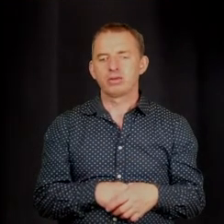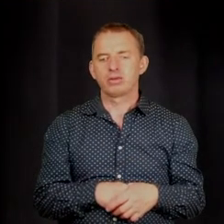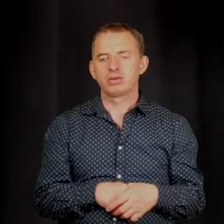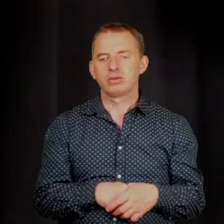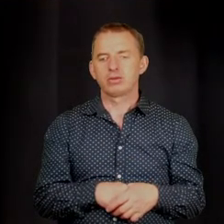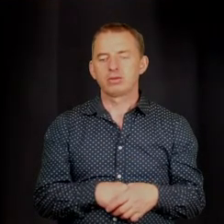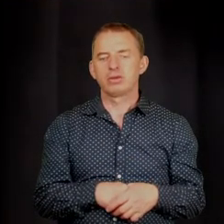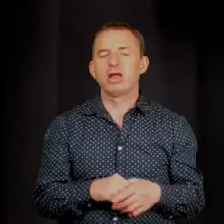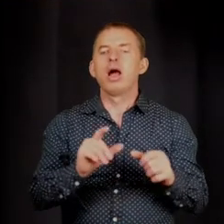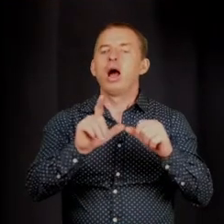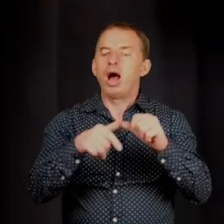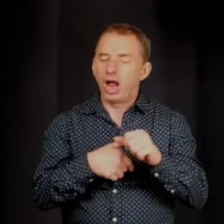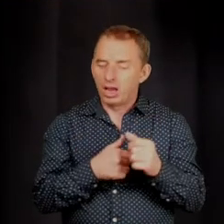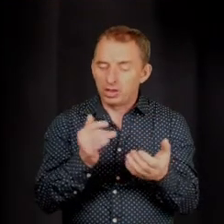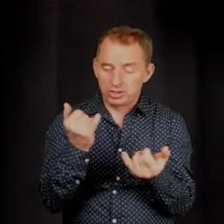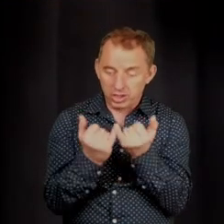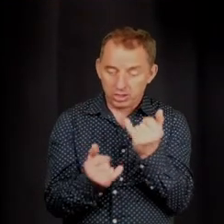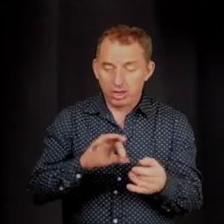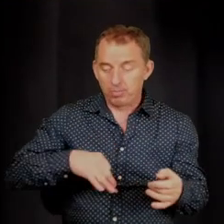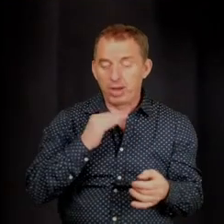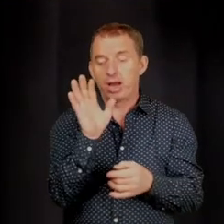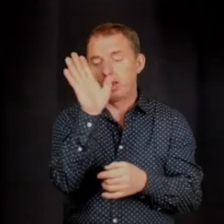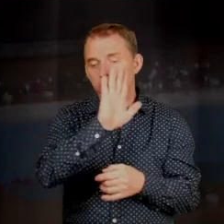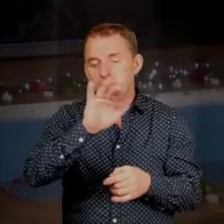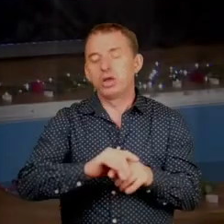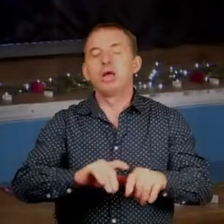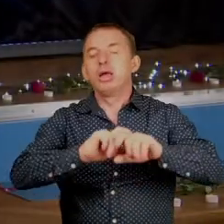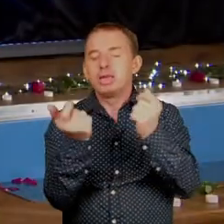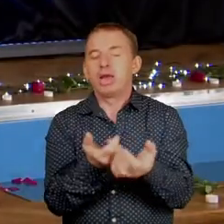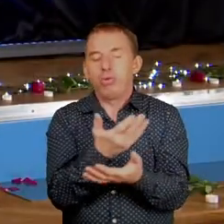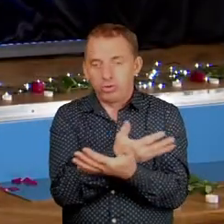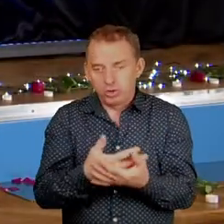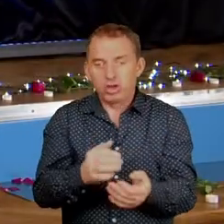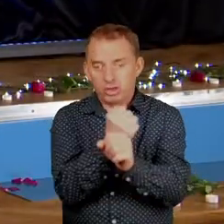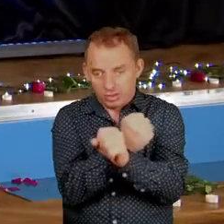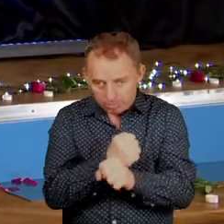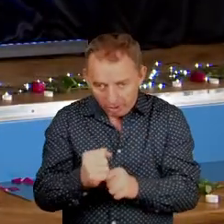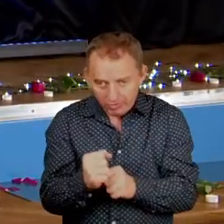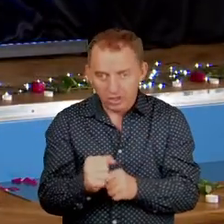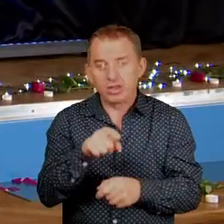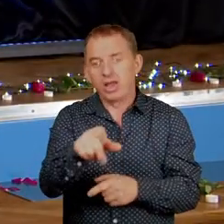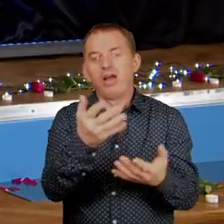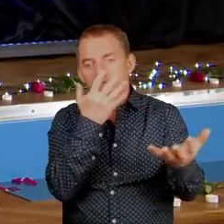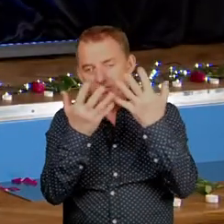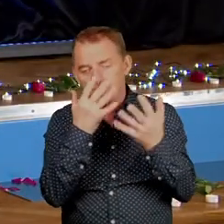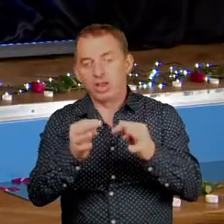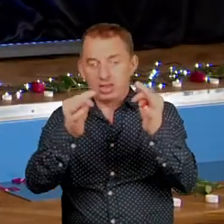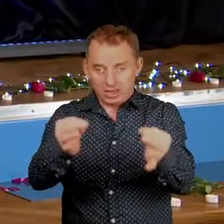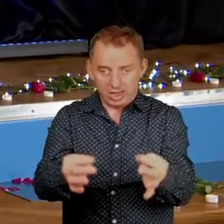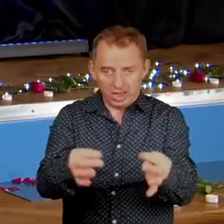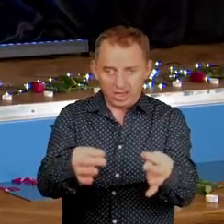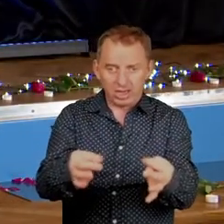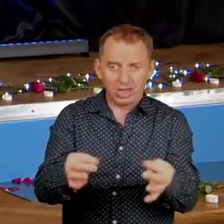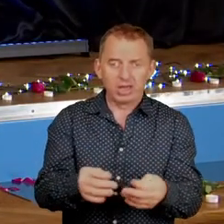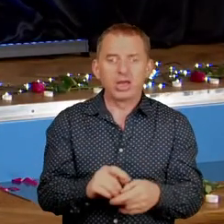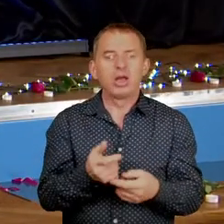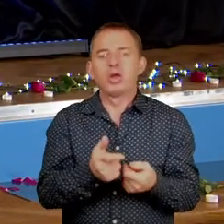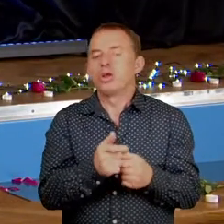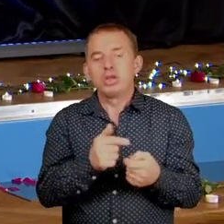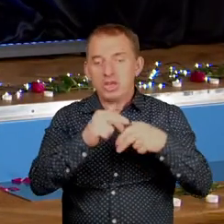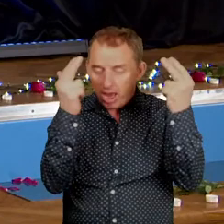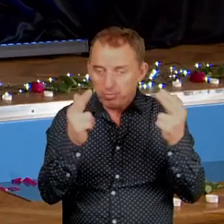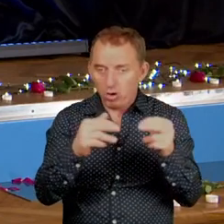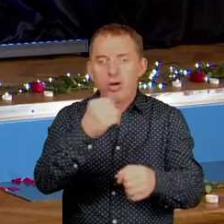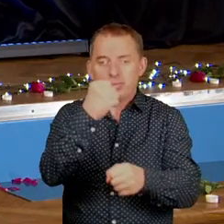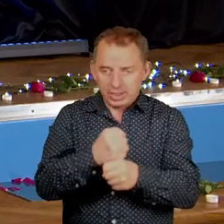to heaven. Ale jeżeli Pan Bóg całą ziemię zbawiłby tak, jak ona wygląda teraz, to niebo przestałoby być niebem. If